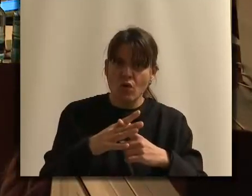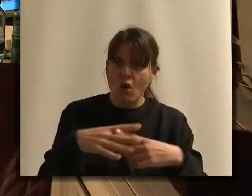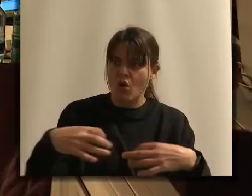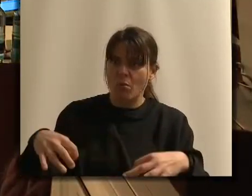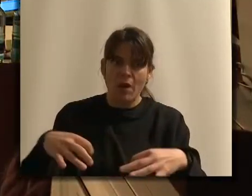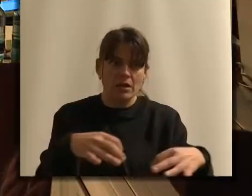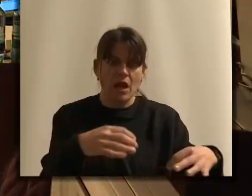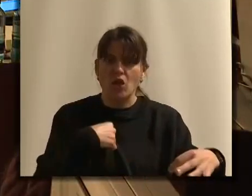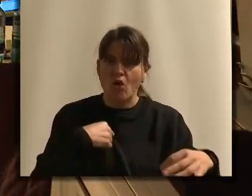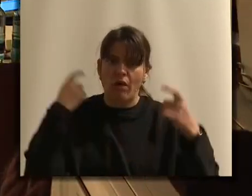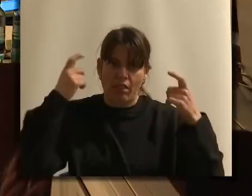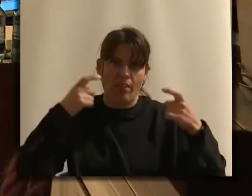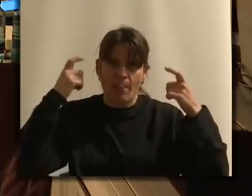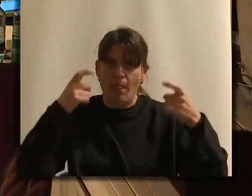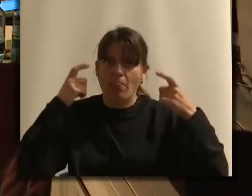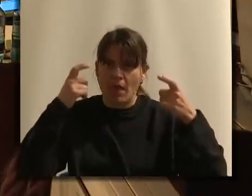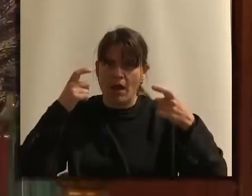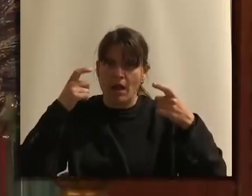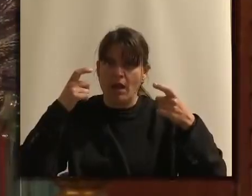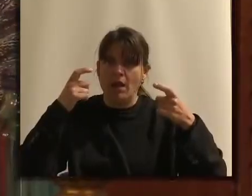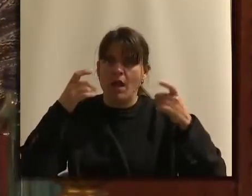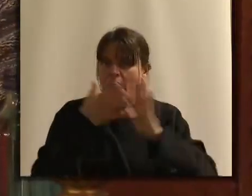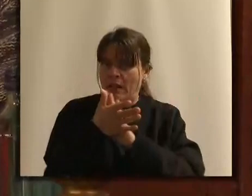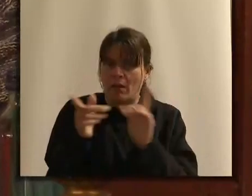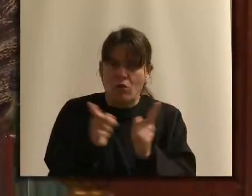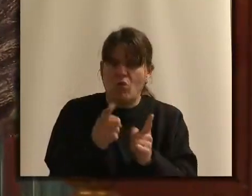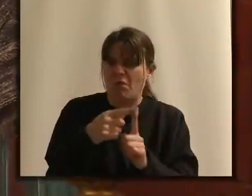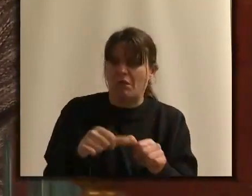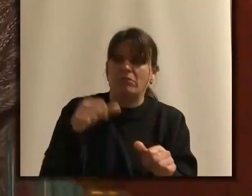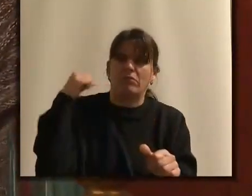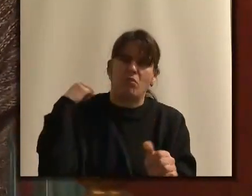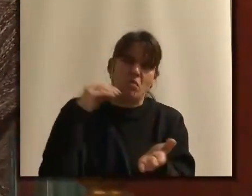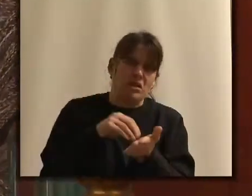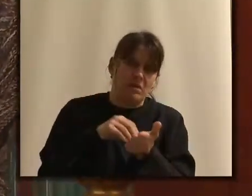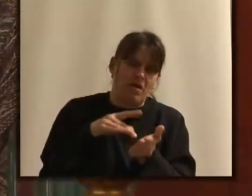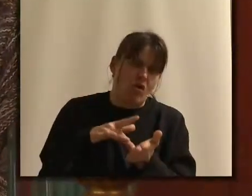no m'estendré amb aquest tema perquè ja n'hem parlat moltes vegades.